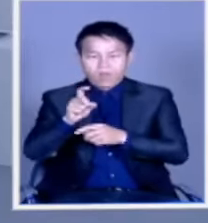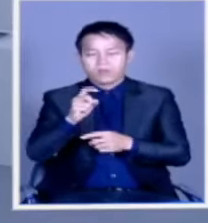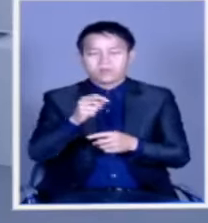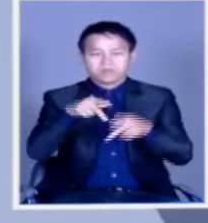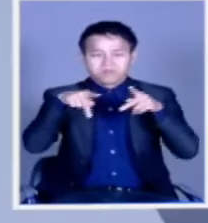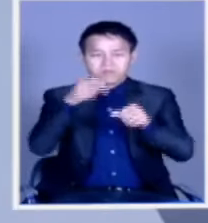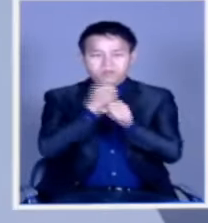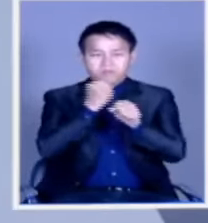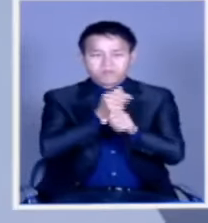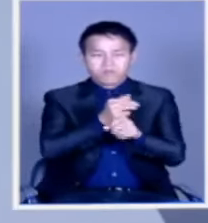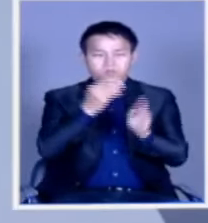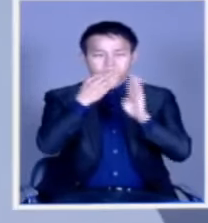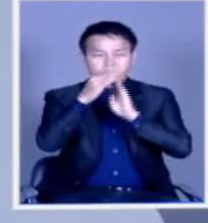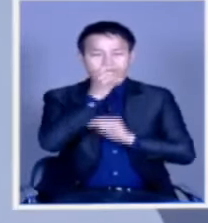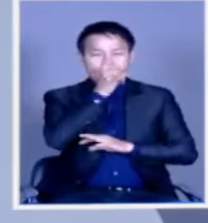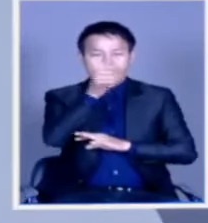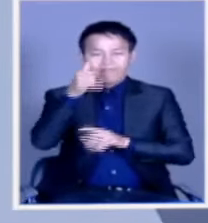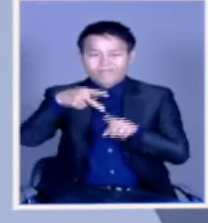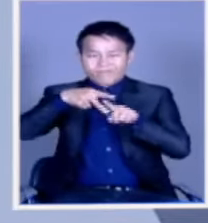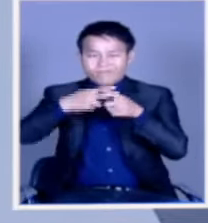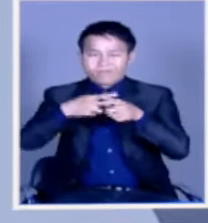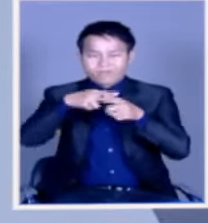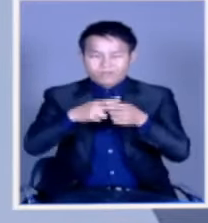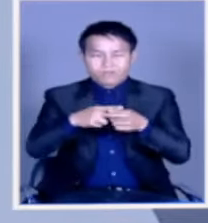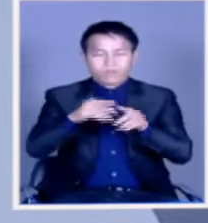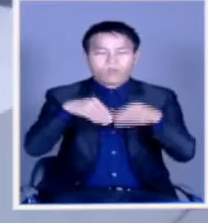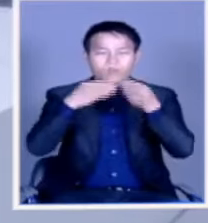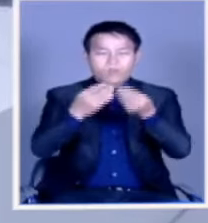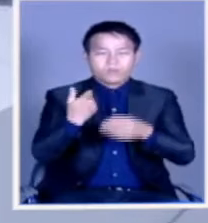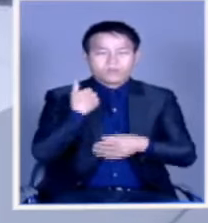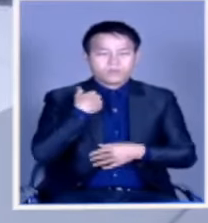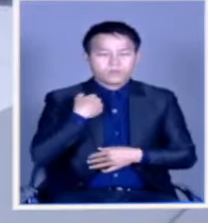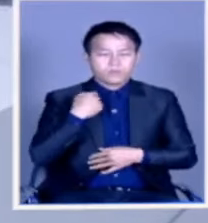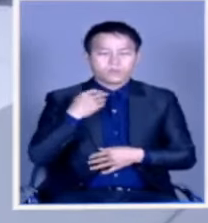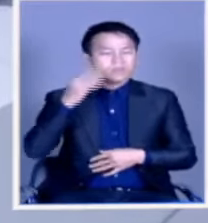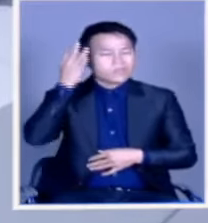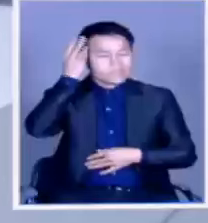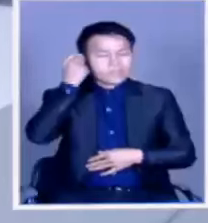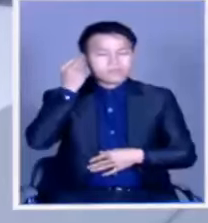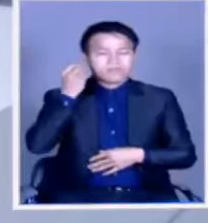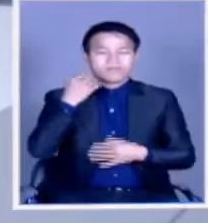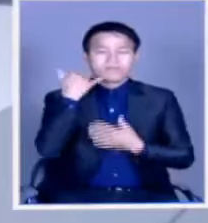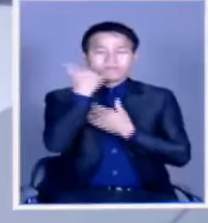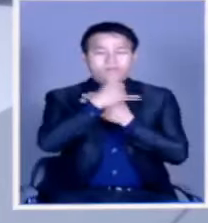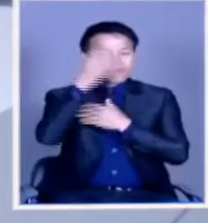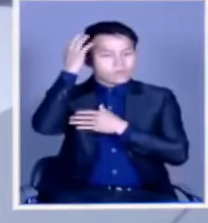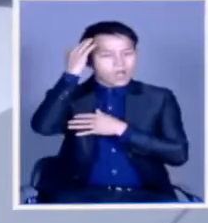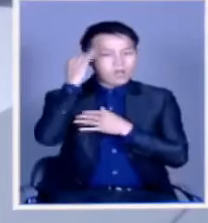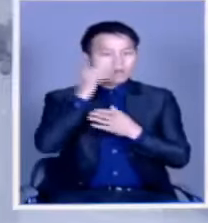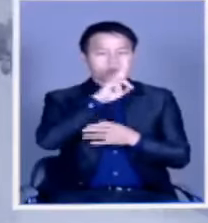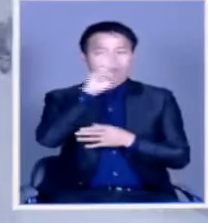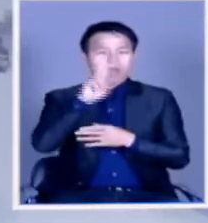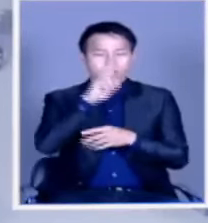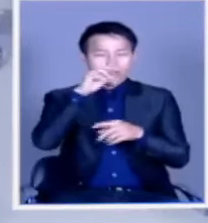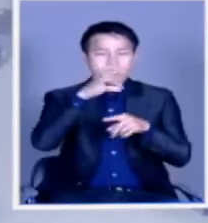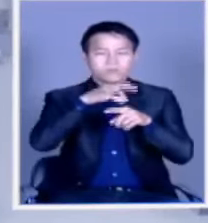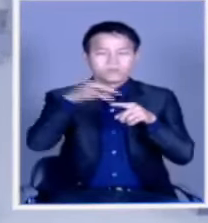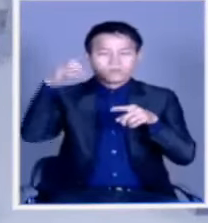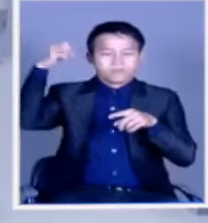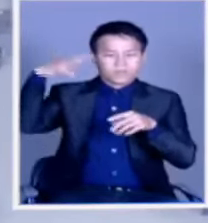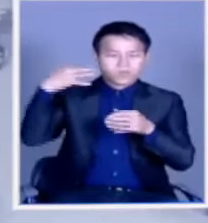ได้ให้ความสำคัญสำหรับประเทศลาวยิ่งมีความเหมาะสมในการนำใช้พลังงานใหม่เ